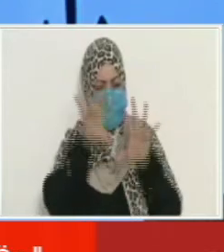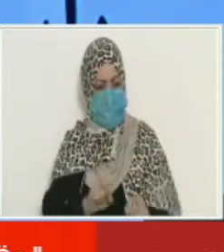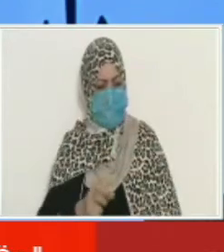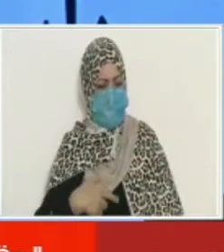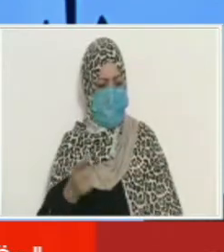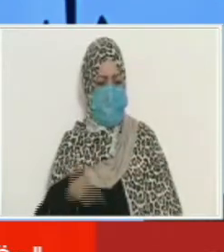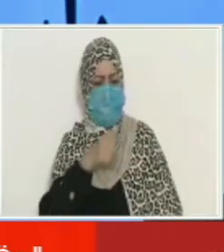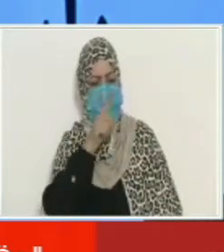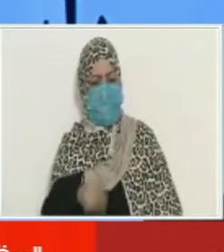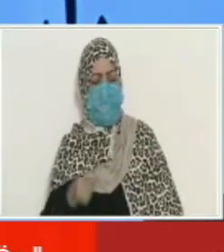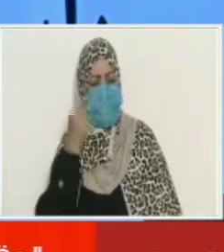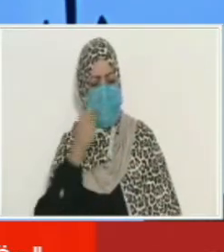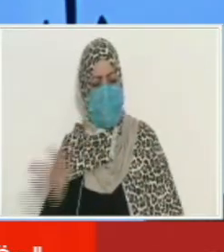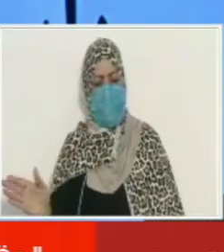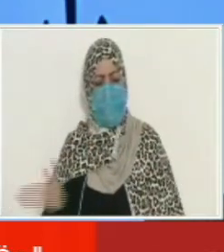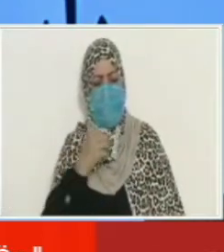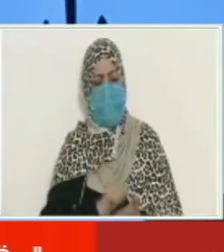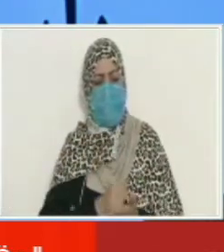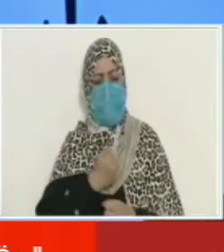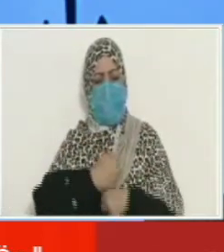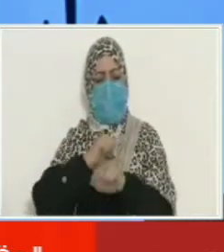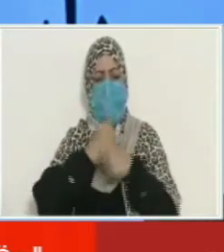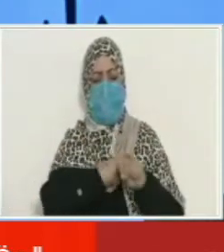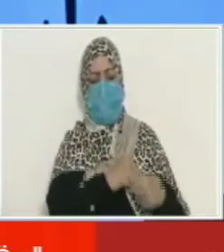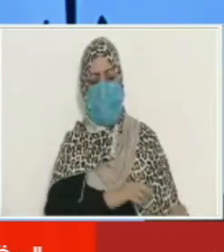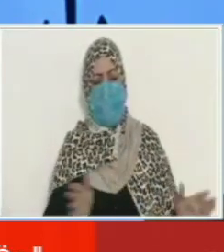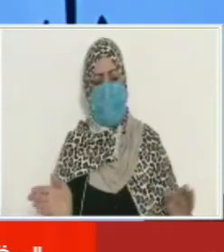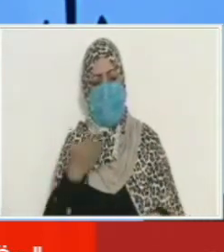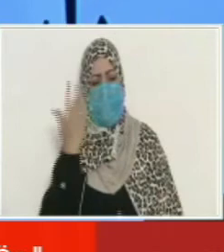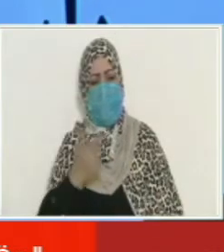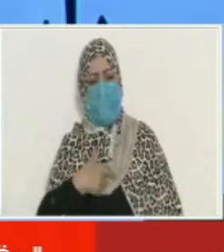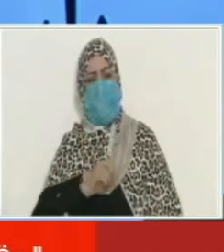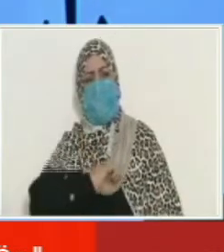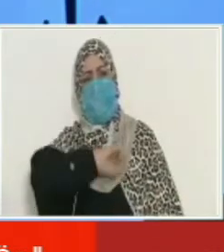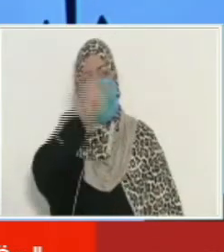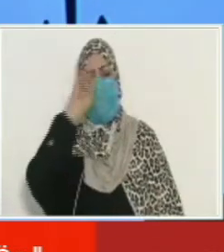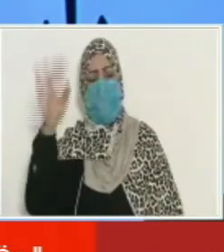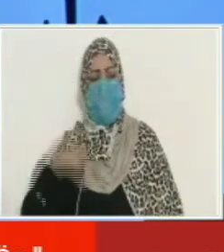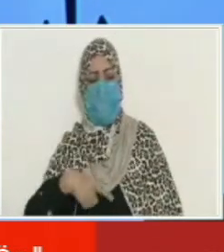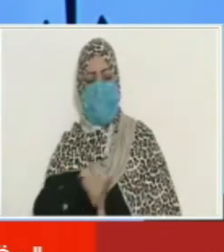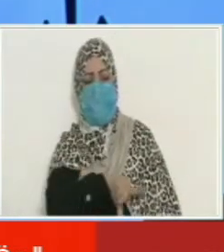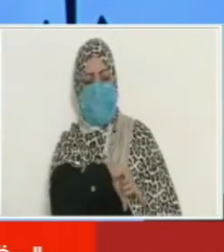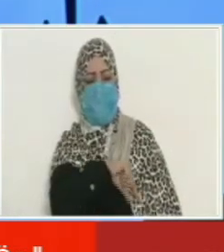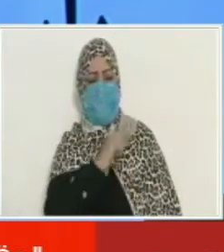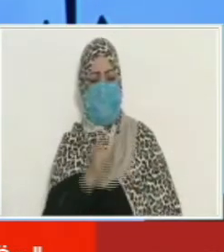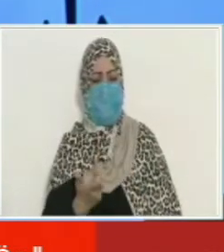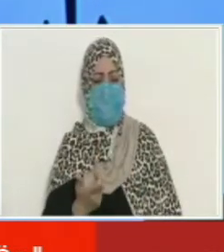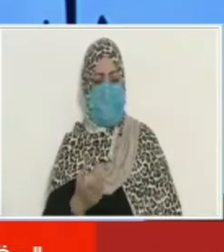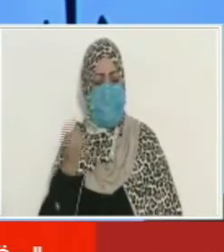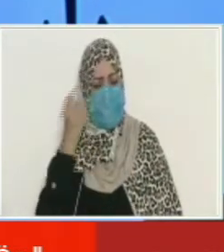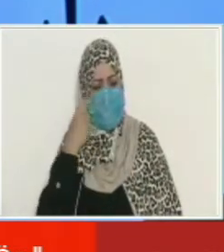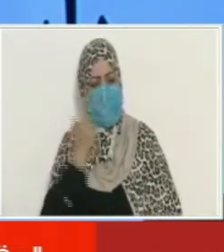واغتصبت هذه المساكن وأخذت جبرا وقصرا عنهم، لا شك أن هذا من الغصب المحرم شرعا،